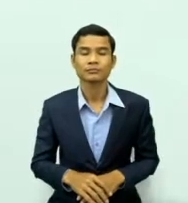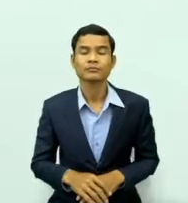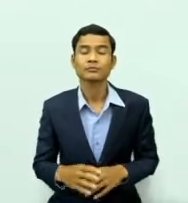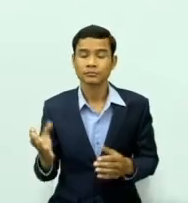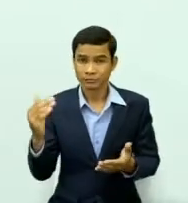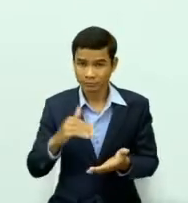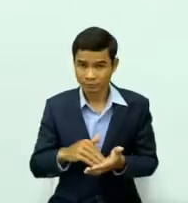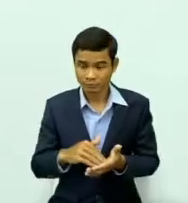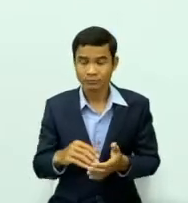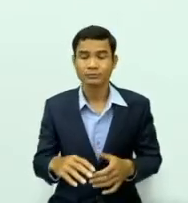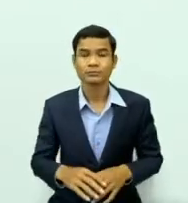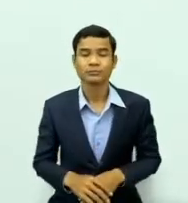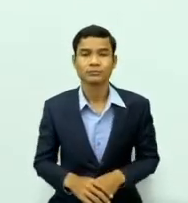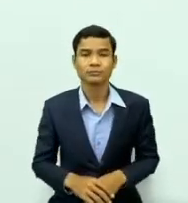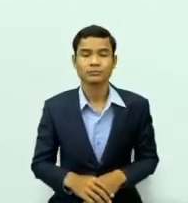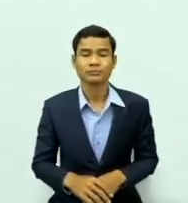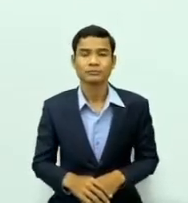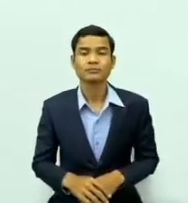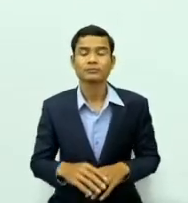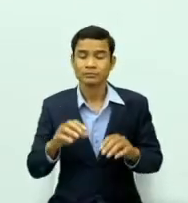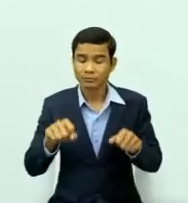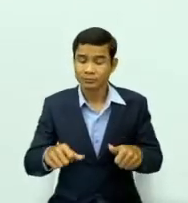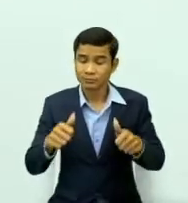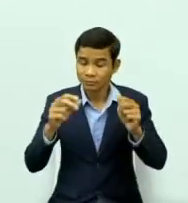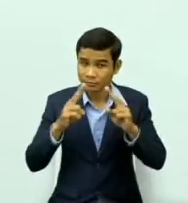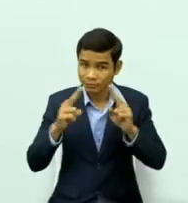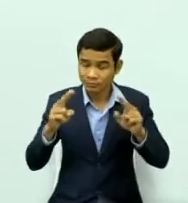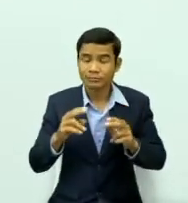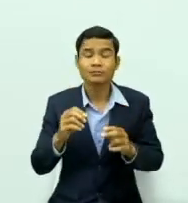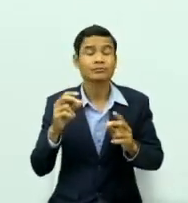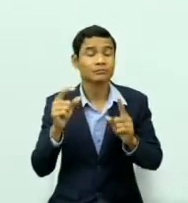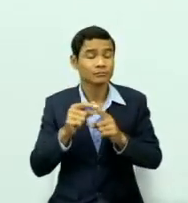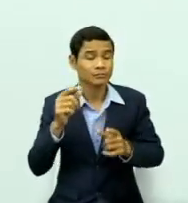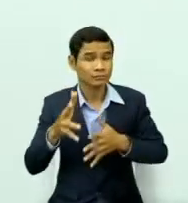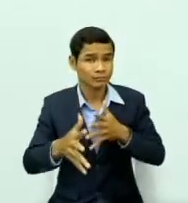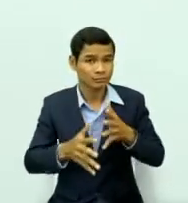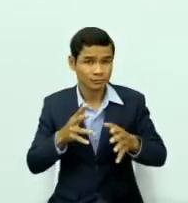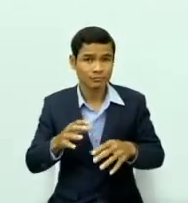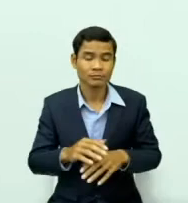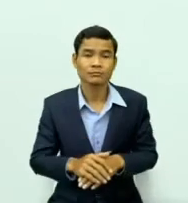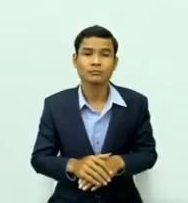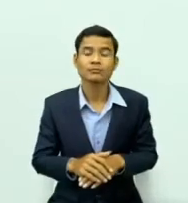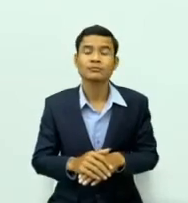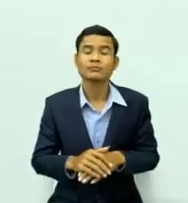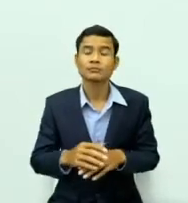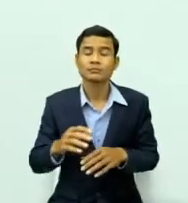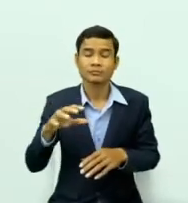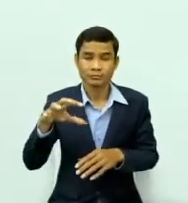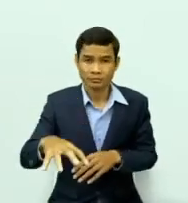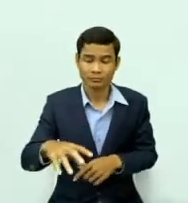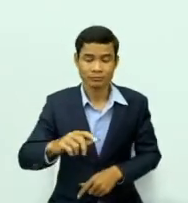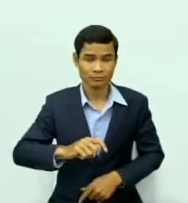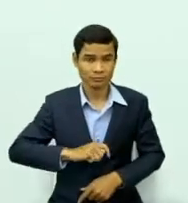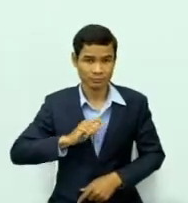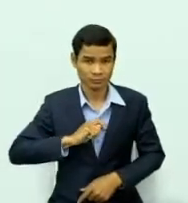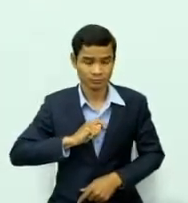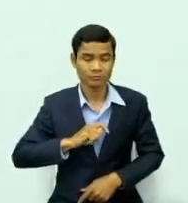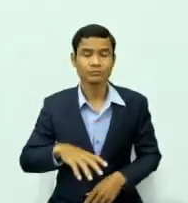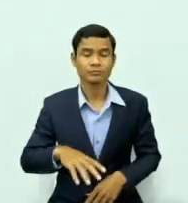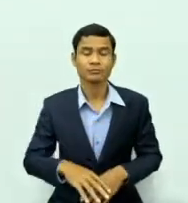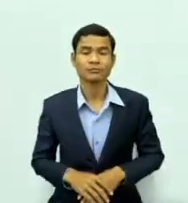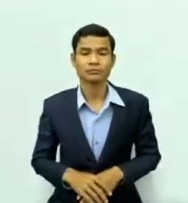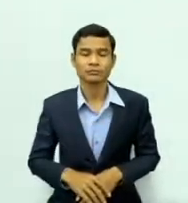Xong một đoàn tiết. Chà, lắm nè con, bị nấy cái dạng ăn thá. Lông nở. Chà.